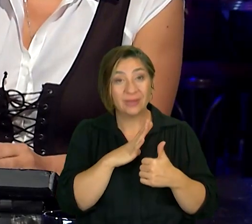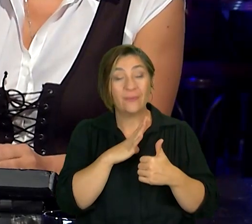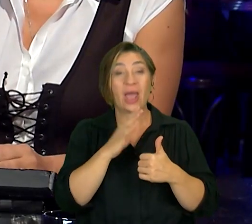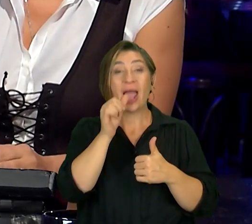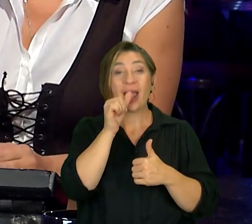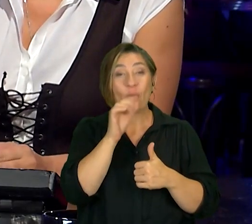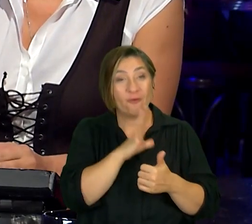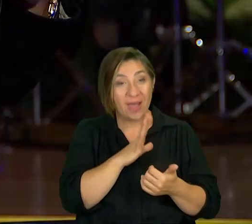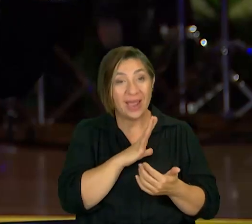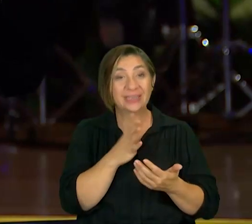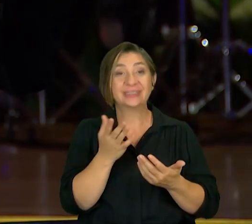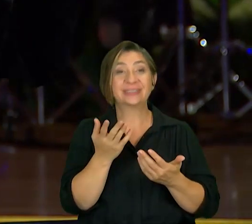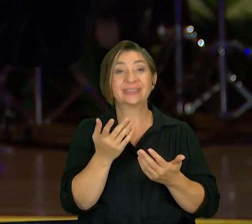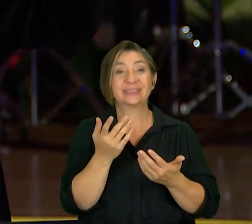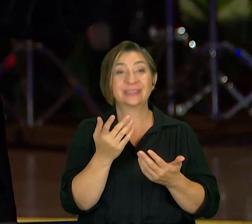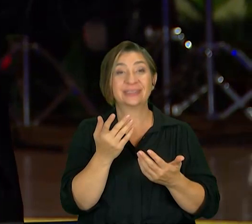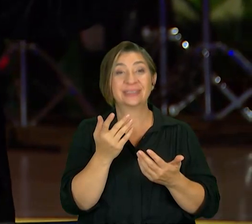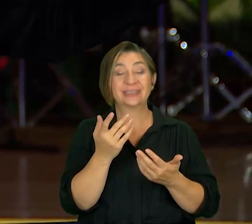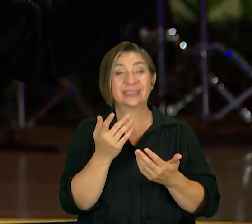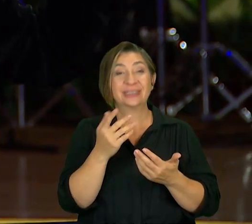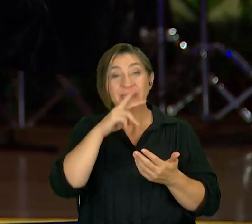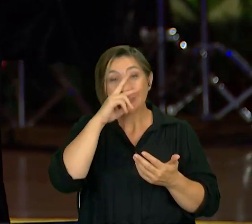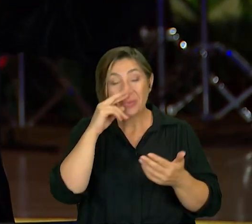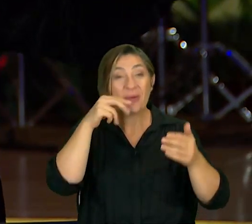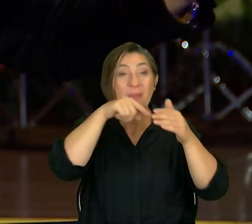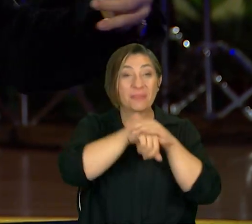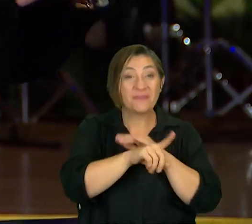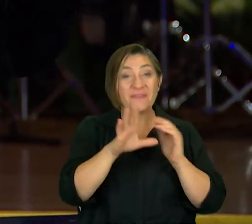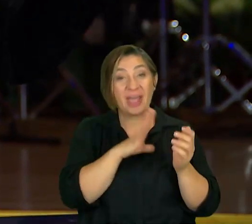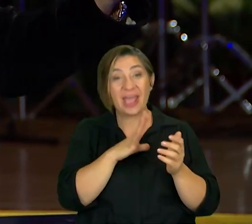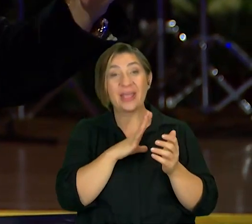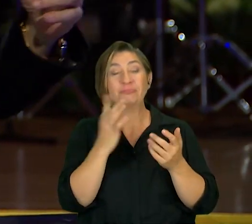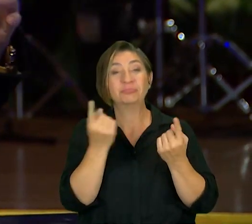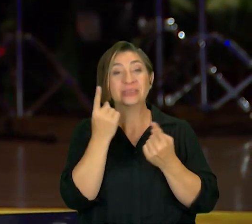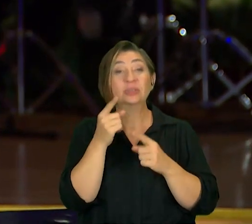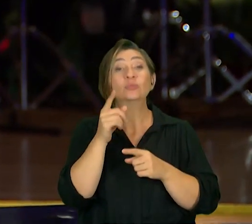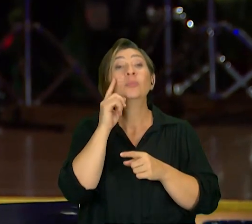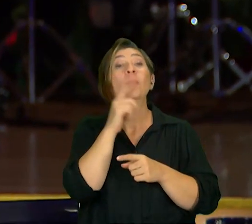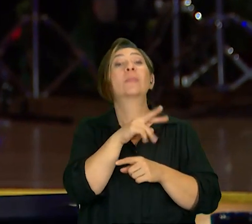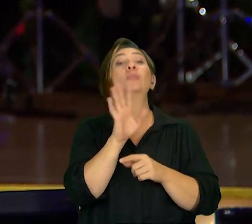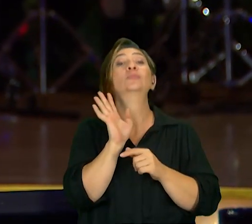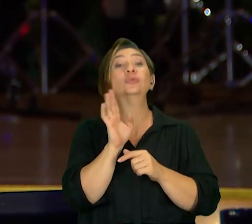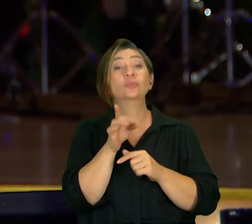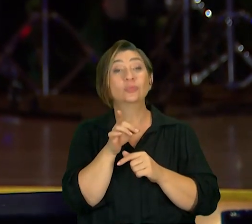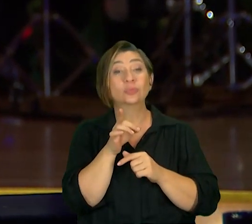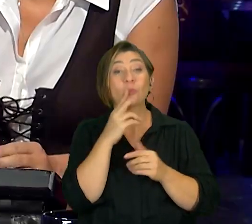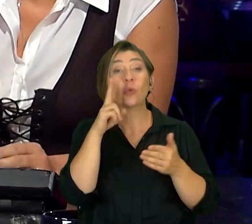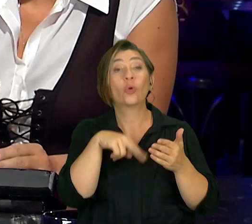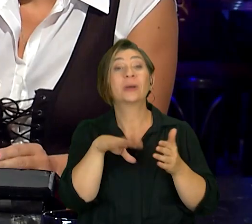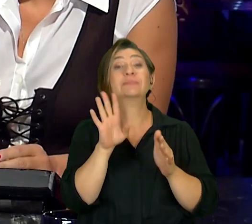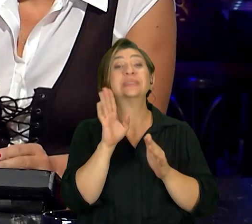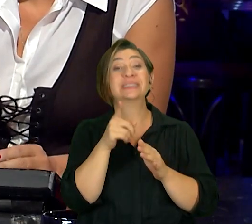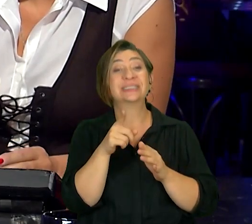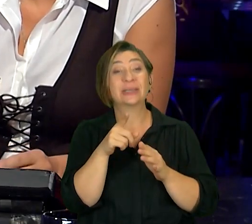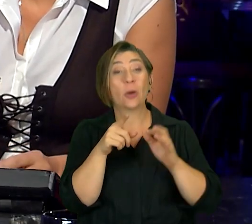var, alkolizm var. Ondan sonra diğer dolaşmalar var, bilmem ne. Hiç bu sanatçıların hayatını okumaz mısınız?